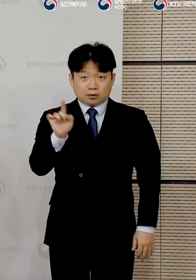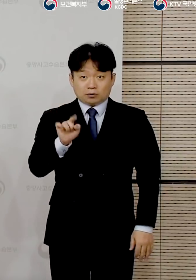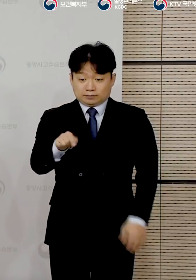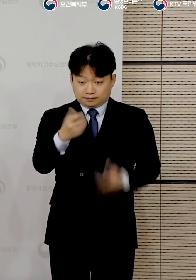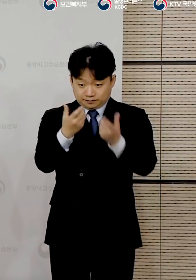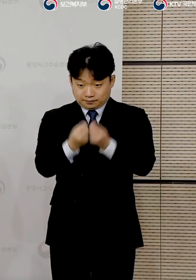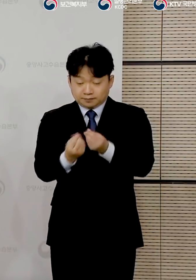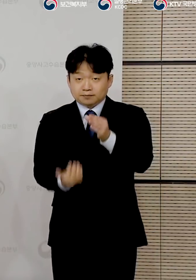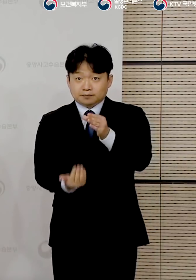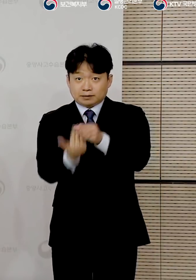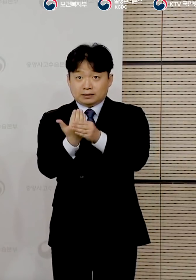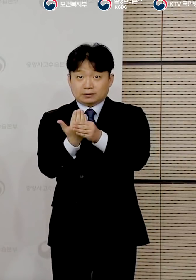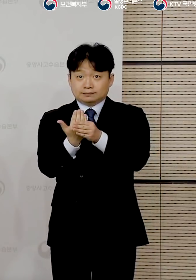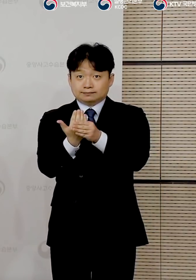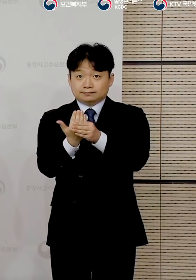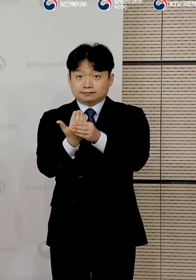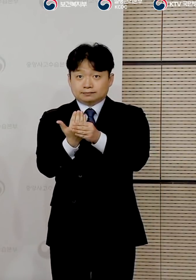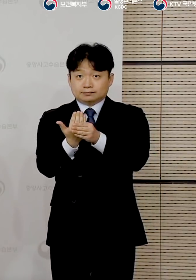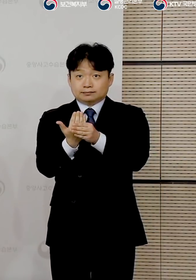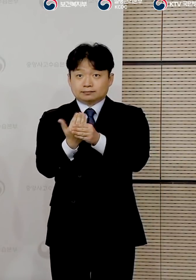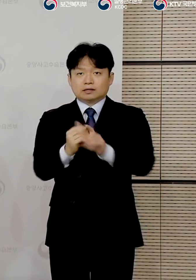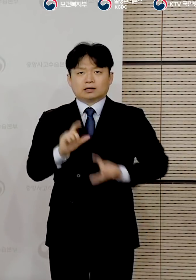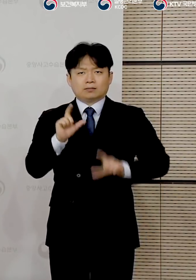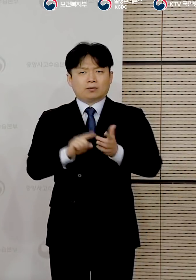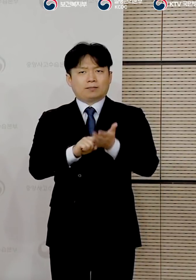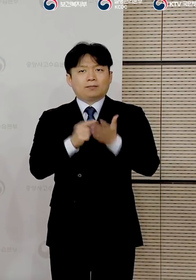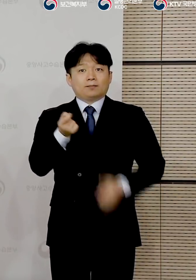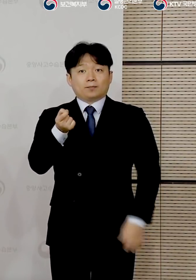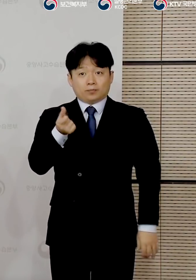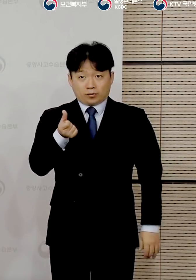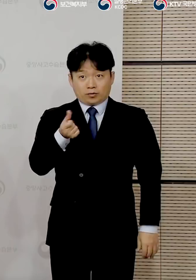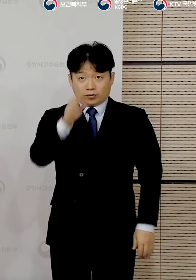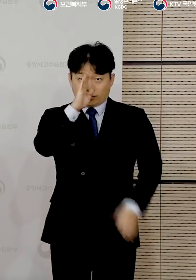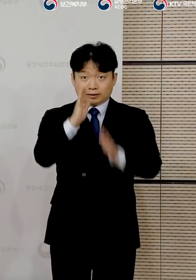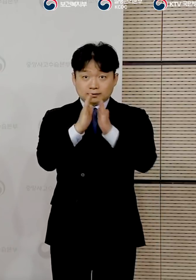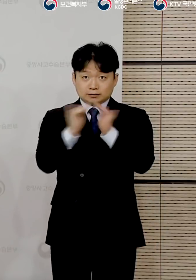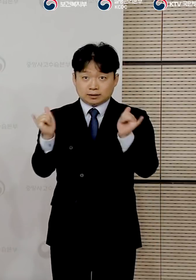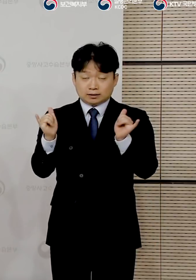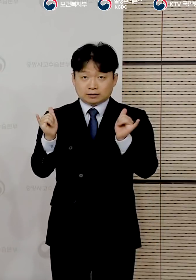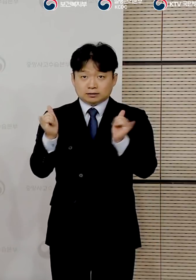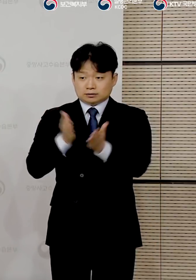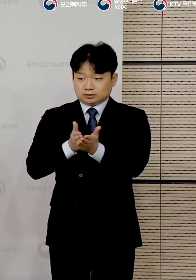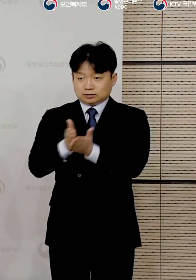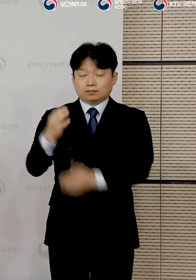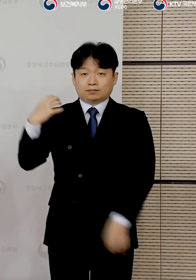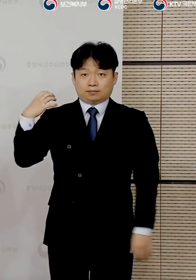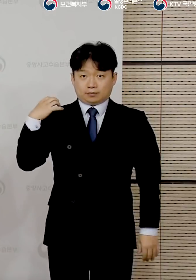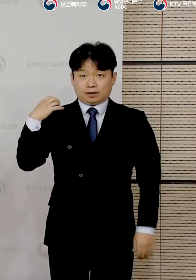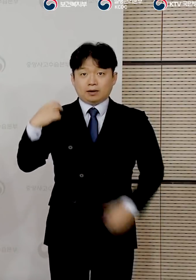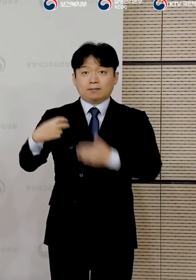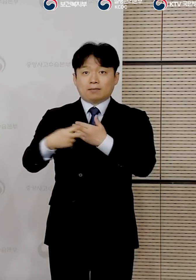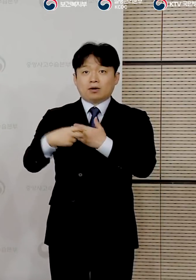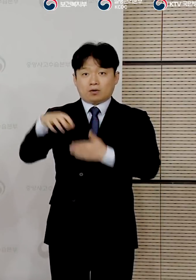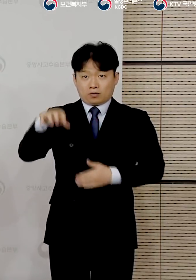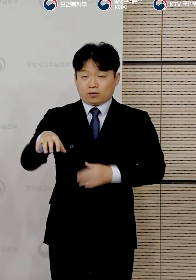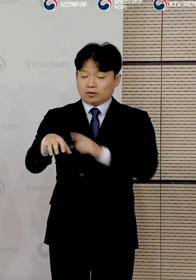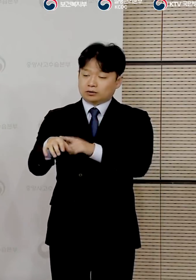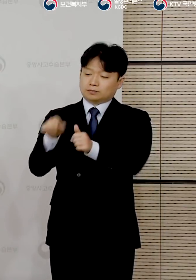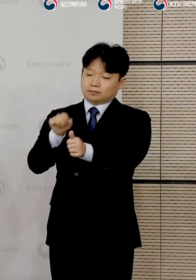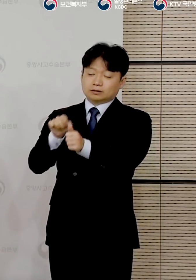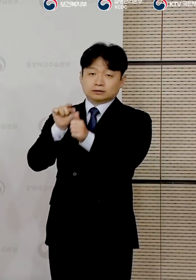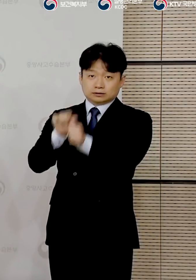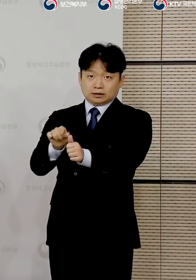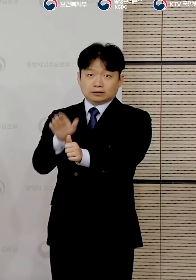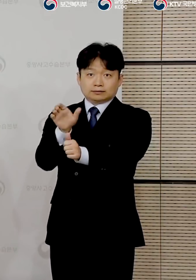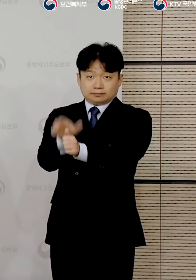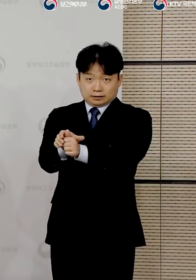경우 이렇게 경증 환자를 전문적으로 전담해서 치료하는 병원을 전담병원으로 지정을 했고,